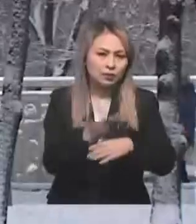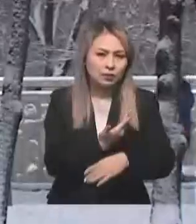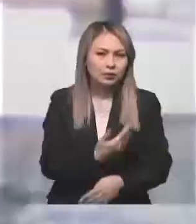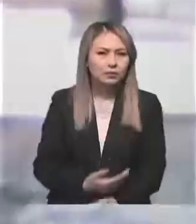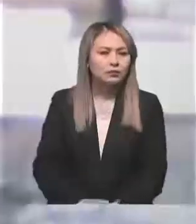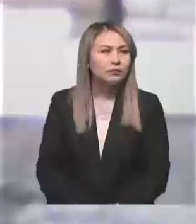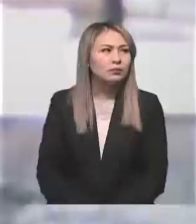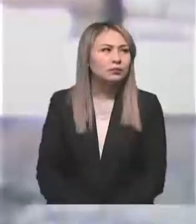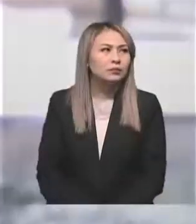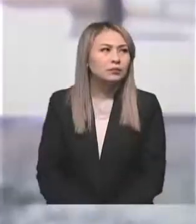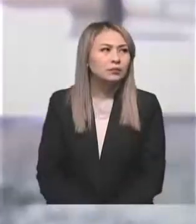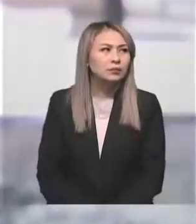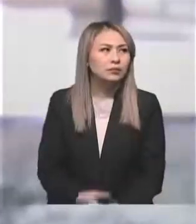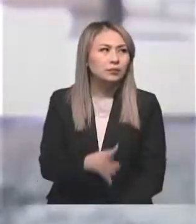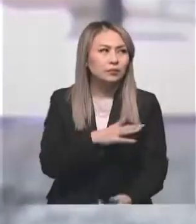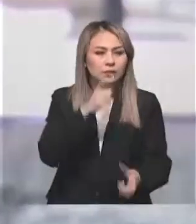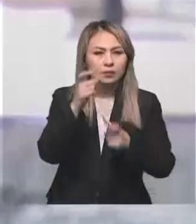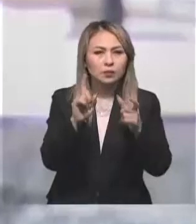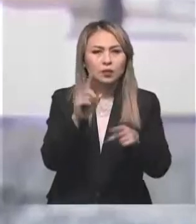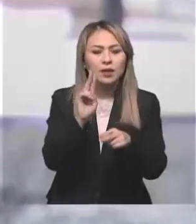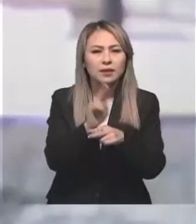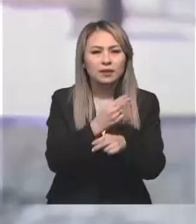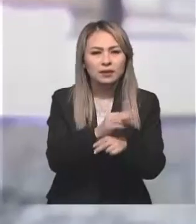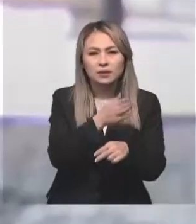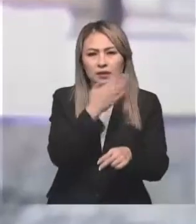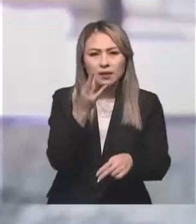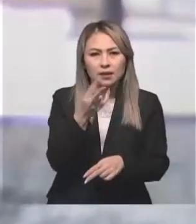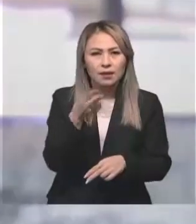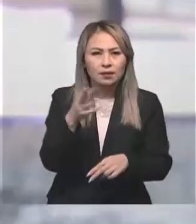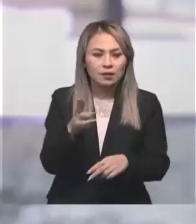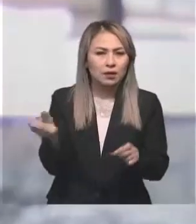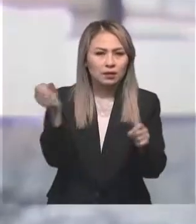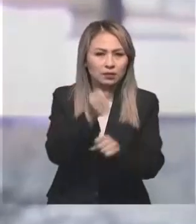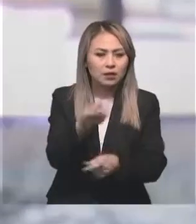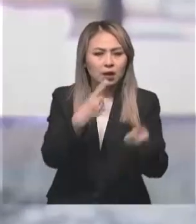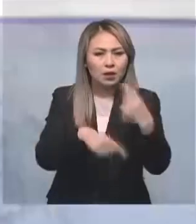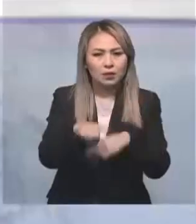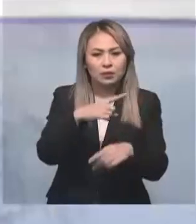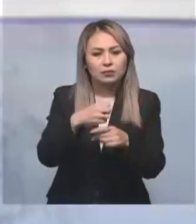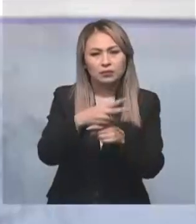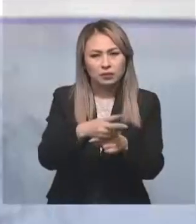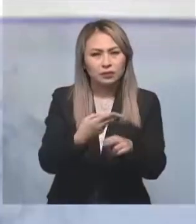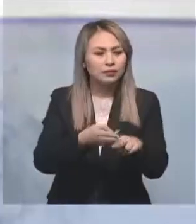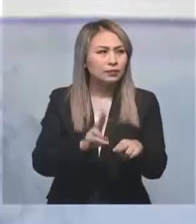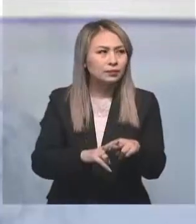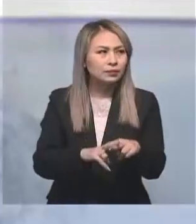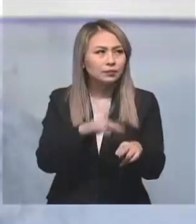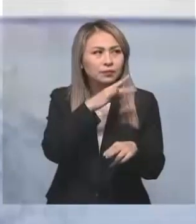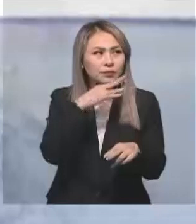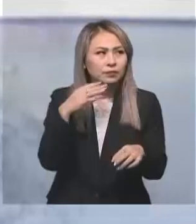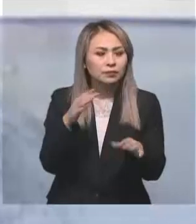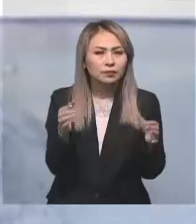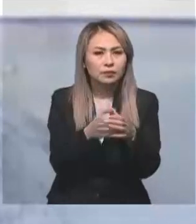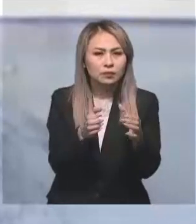дейді. Шулаттық, неге нянька жоқ деп. Сол шулатқанда ғана нянька қояды, сосын қайтадан жоқ болып кетеді. Бұл жерде көбінесе мынау